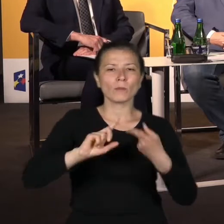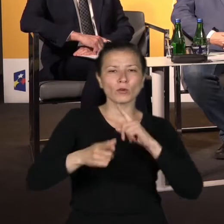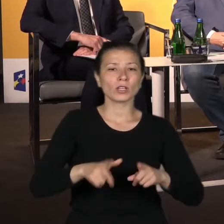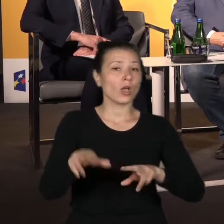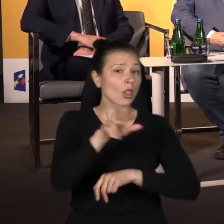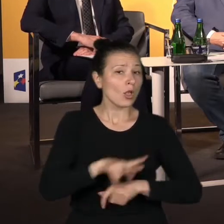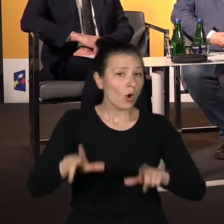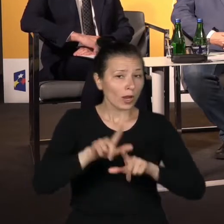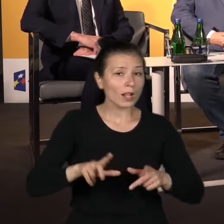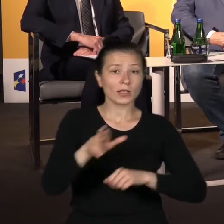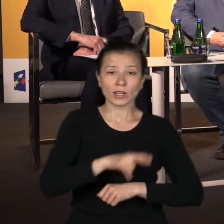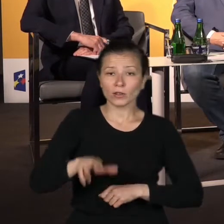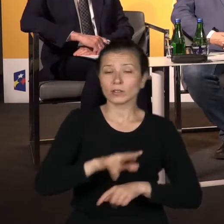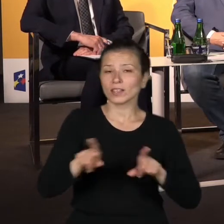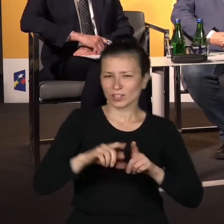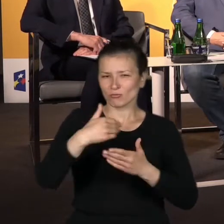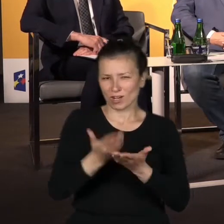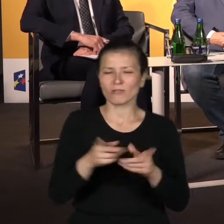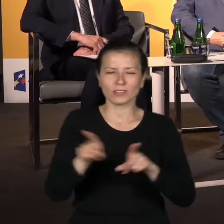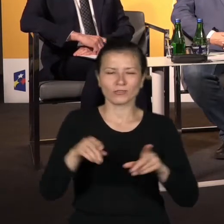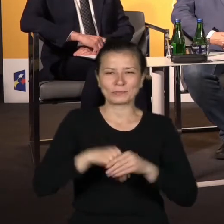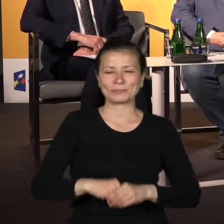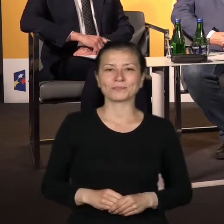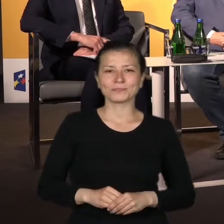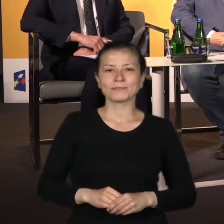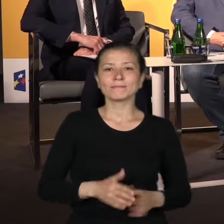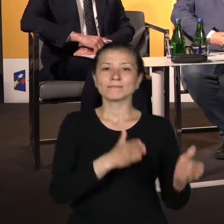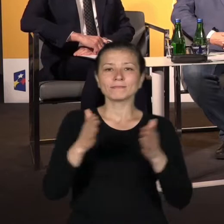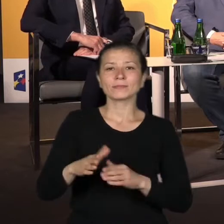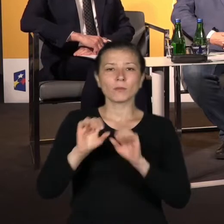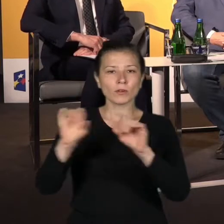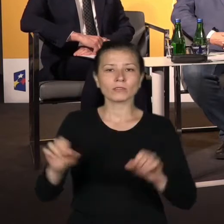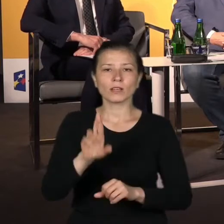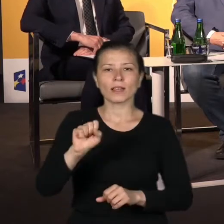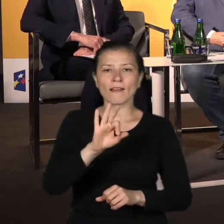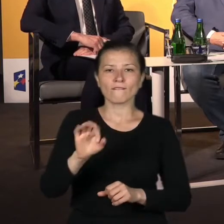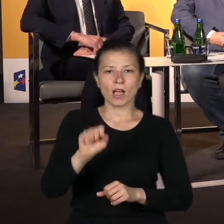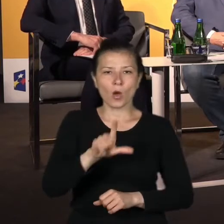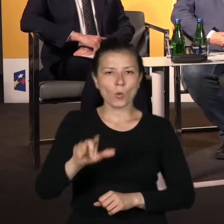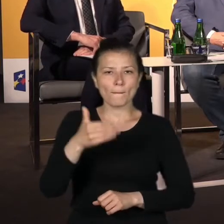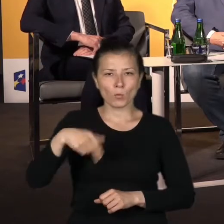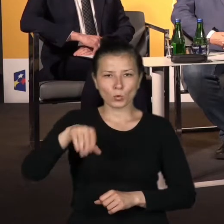polityk regionalnych i polityk krajowych również. Pan profesor Rafał Muster,